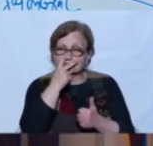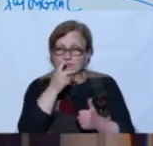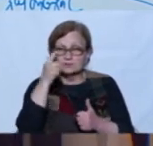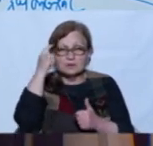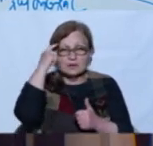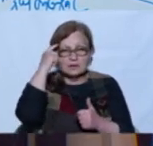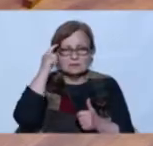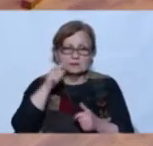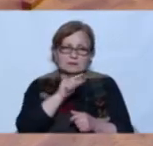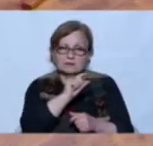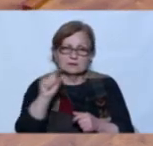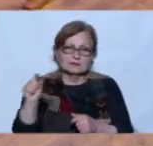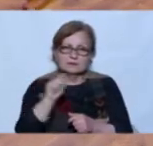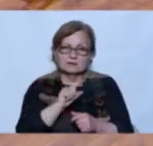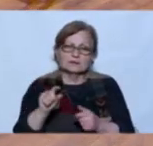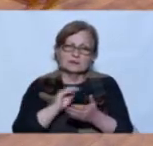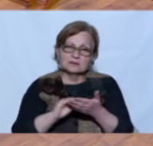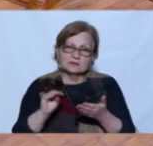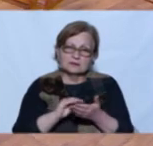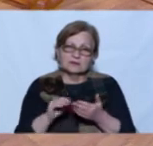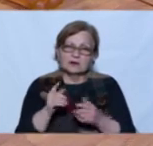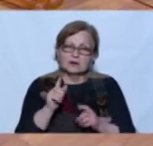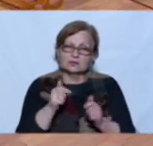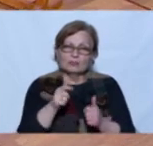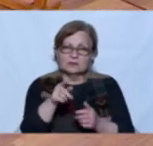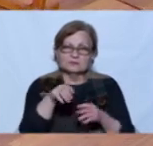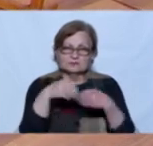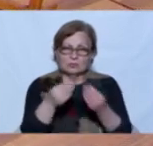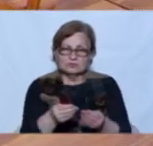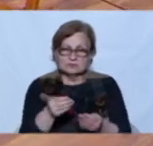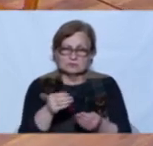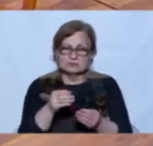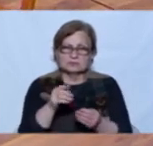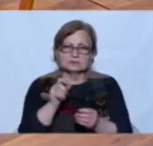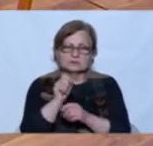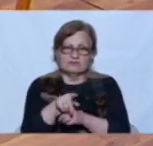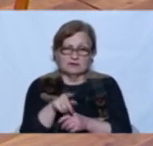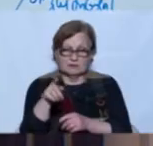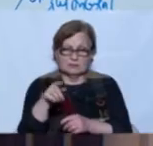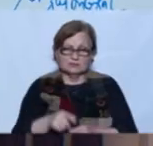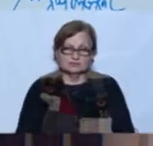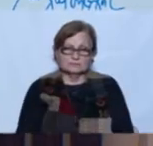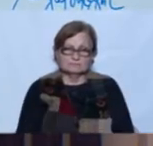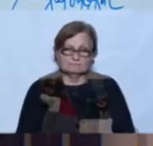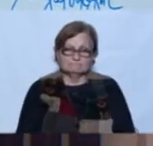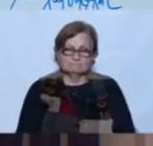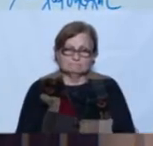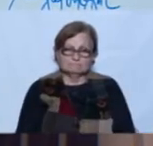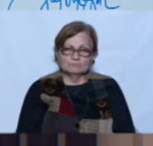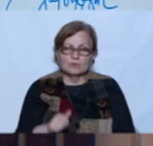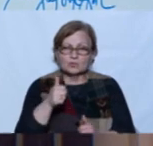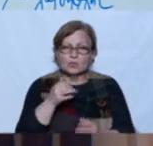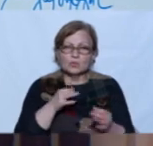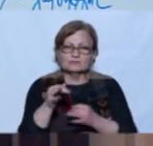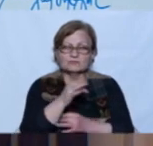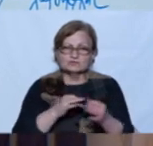ის დებულება, ის თვალსაზრისი, რომელიც მოცემულია ტესტის დავალებით. ხო, როგორ უნდა ააგოთ